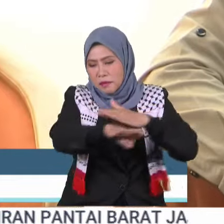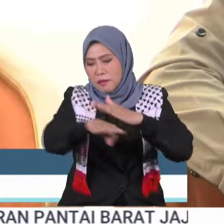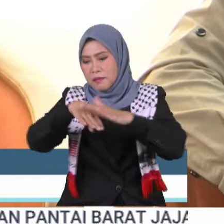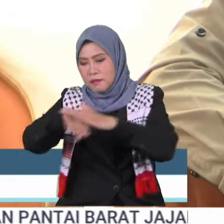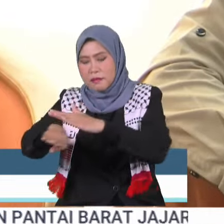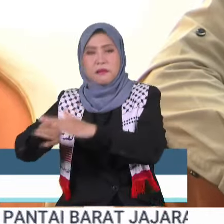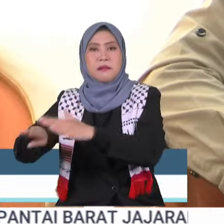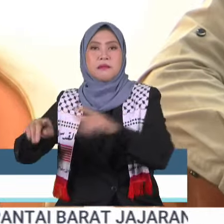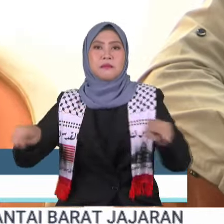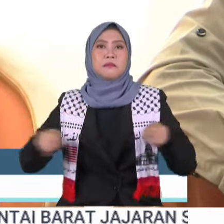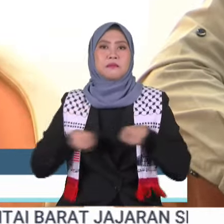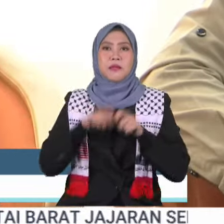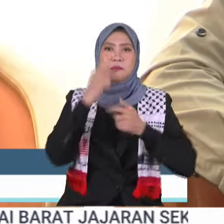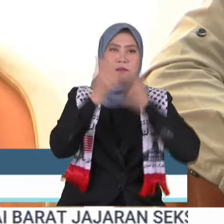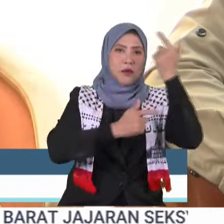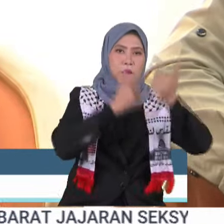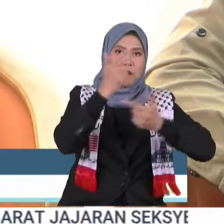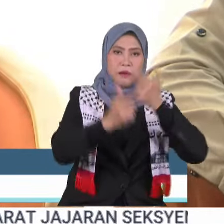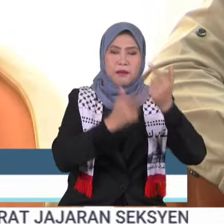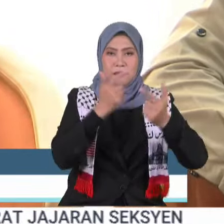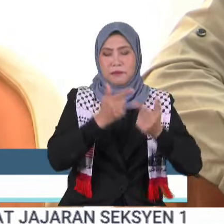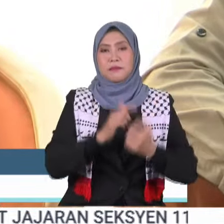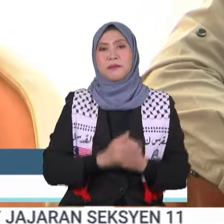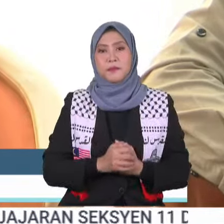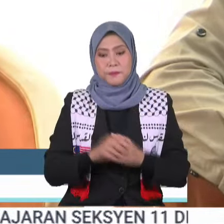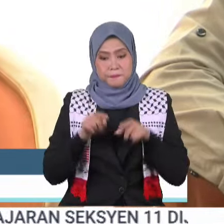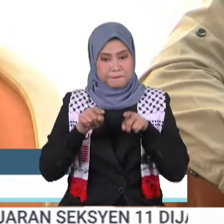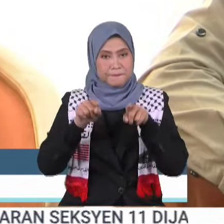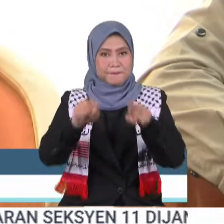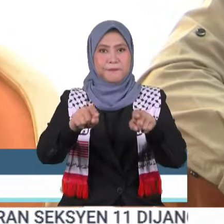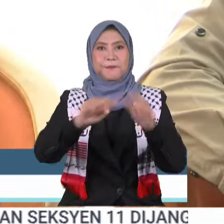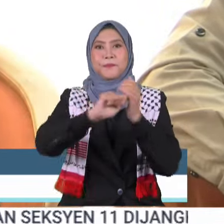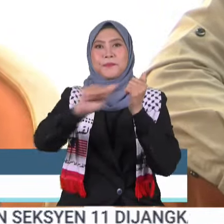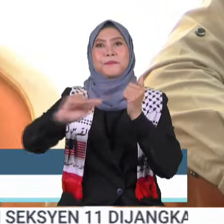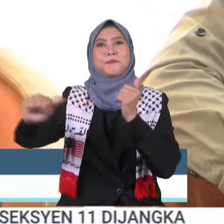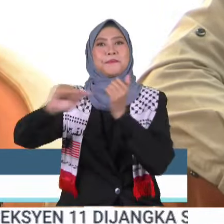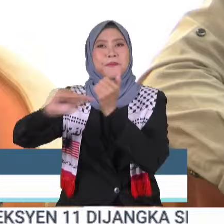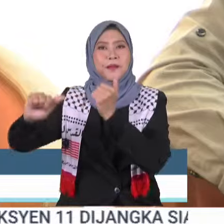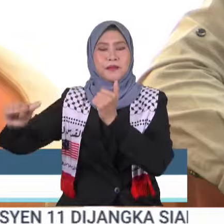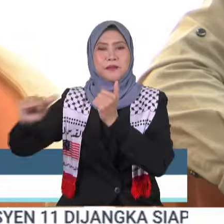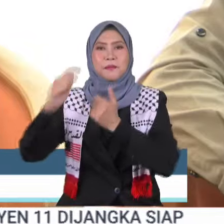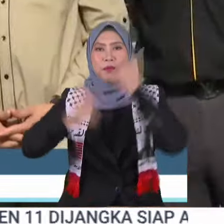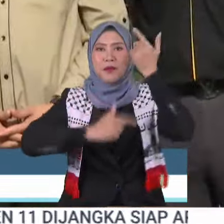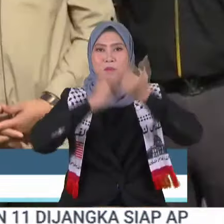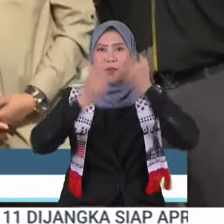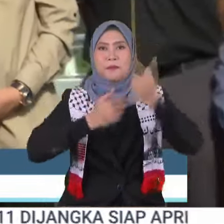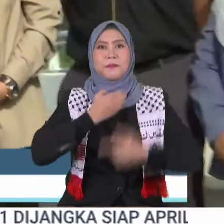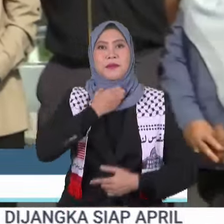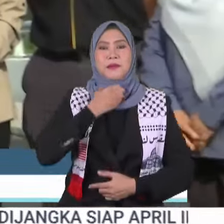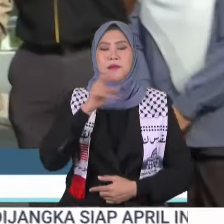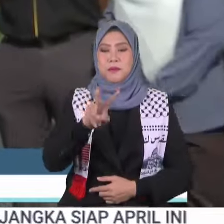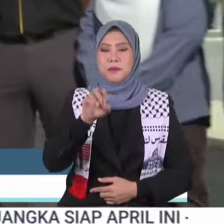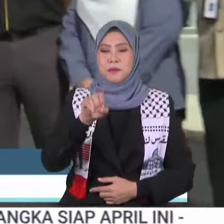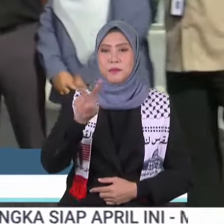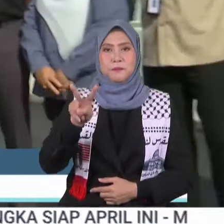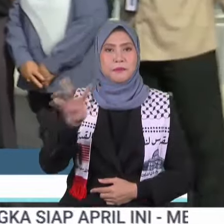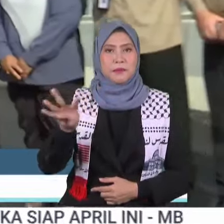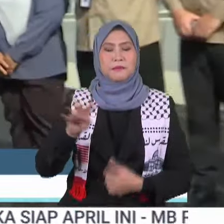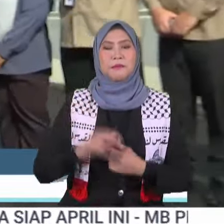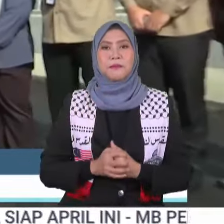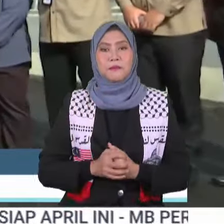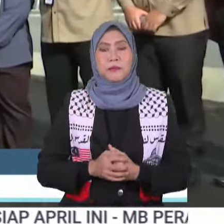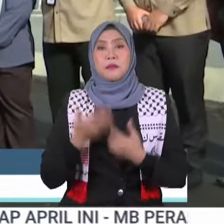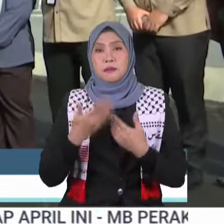ke destinasi-destinasi strategik seiring dengan kempen Tahun Melawat Perak 2024. Beliau berkata demikian